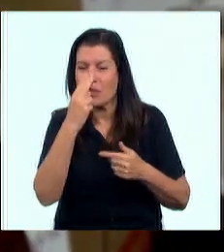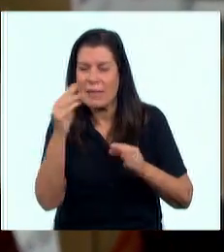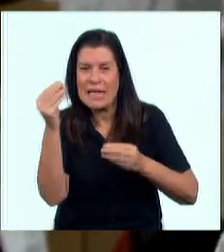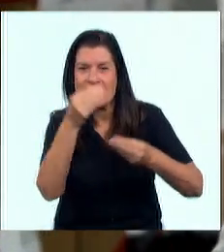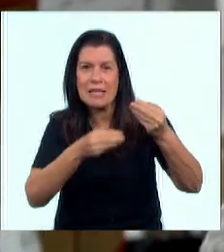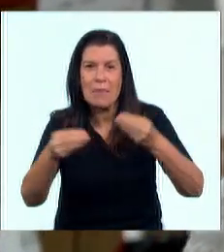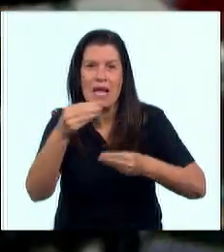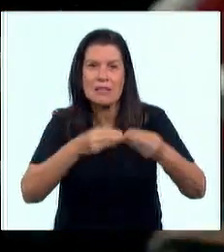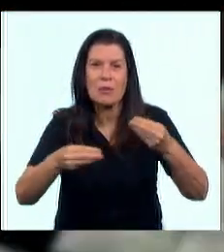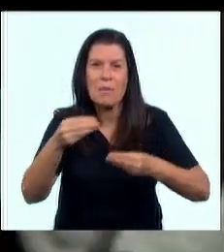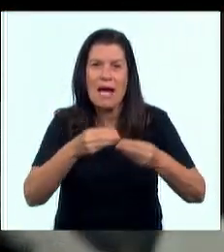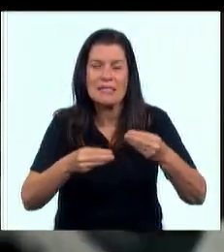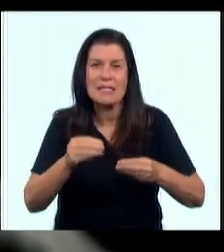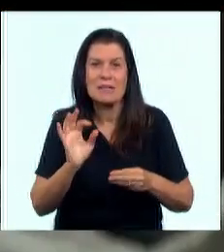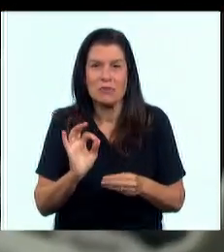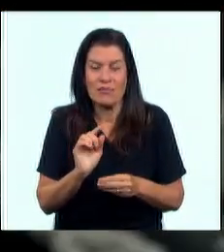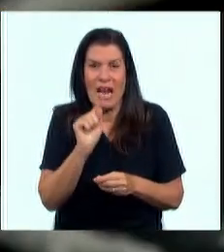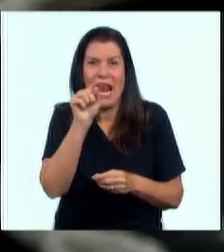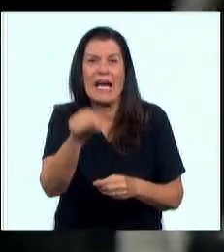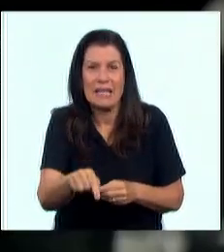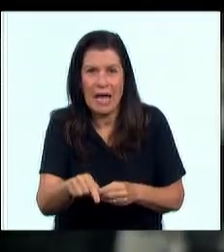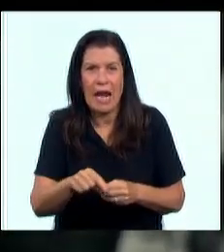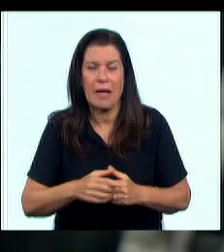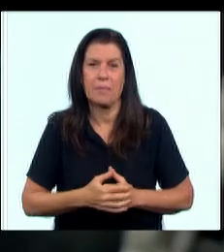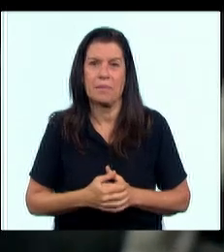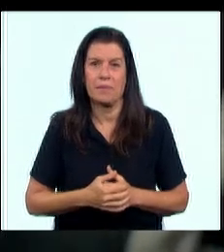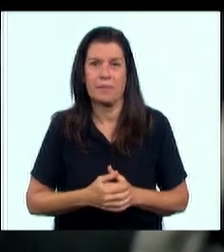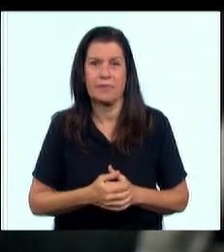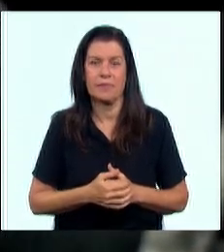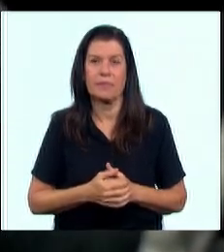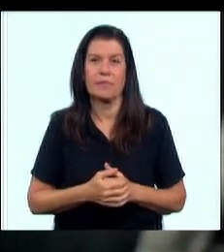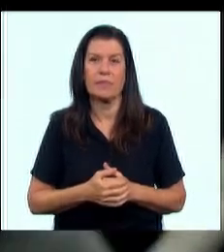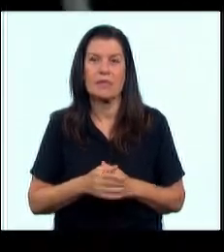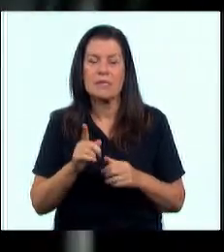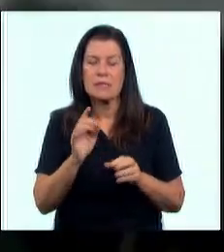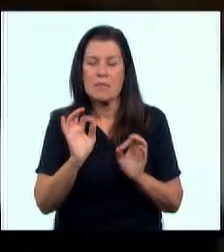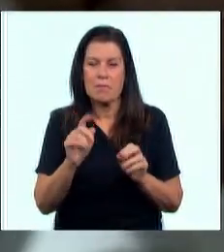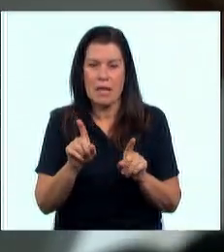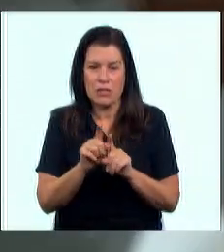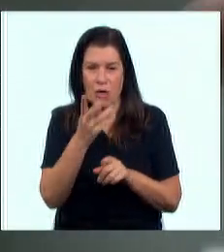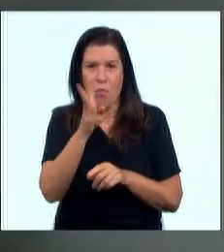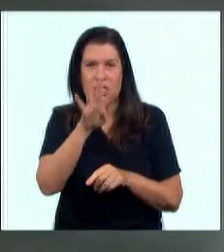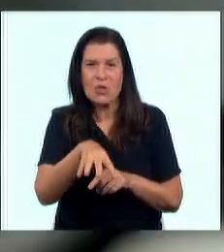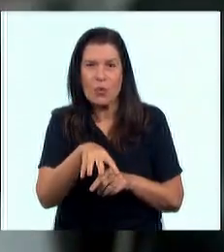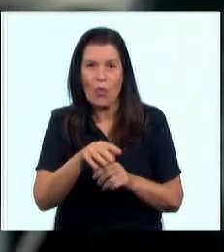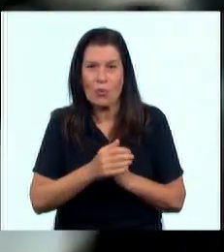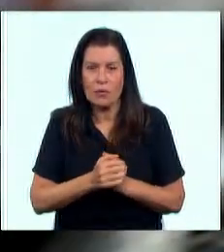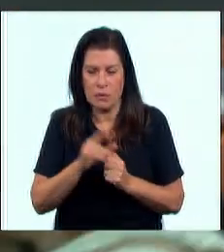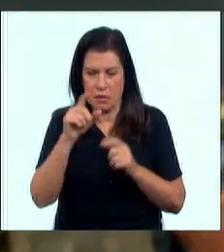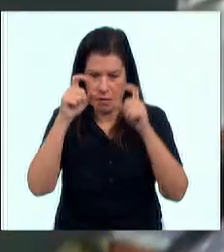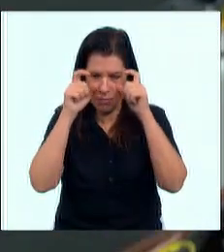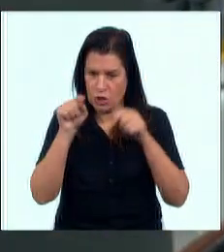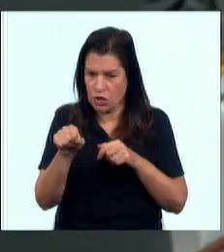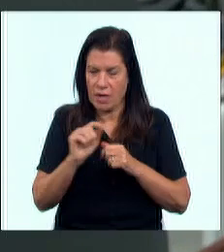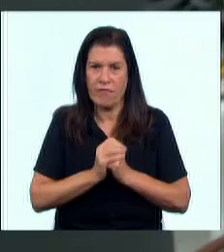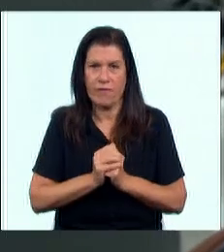בסוף להגיע אליהם. אתה עושה סודוקו, יש לנו כאן את המשקפיים ואת